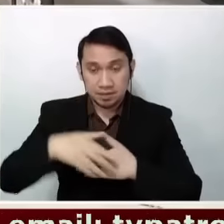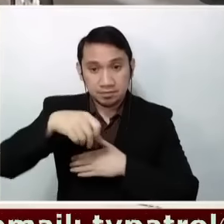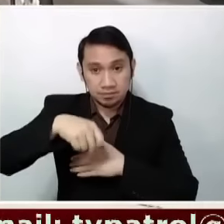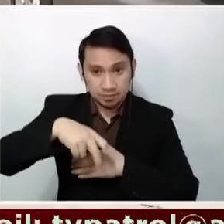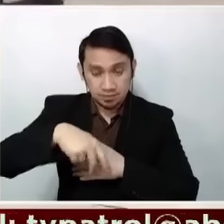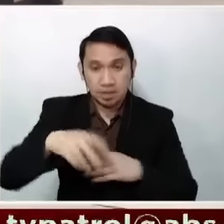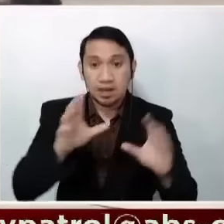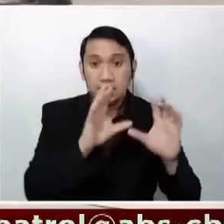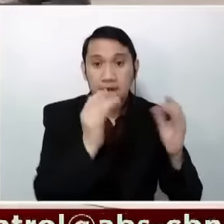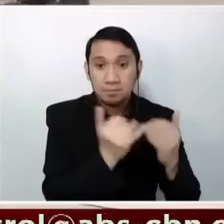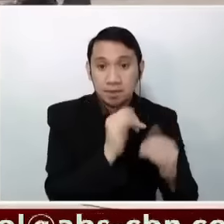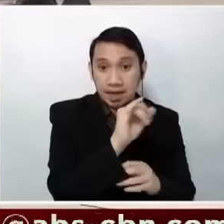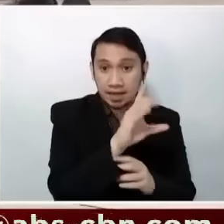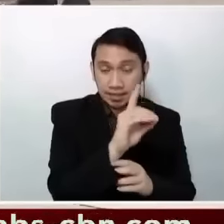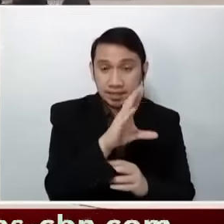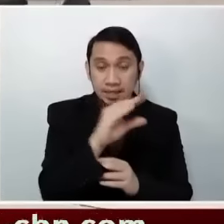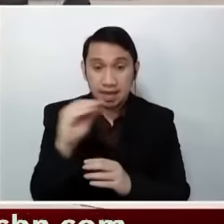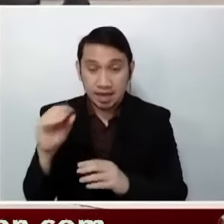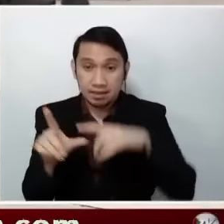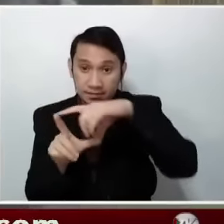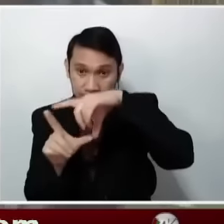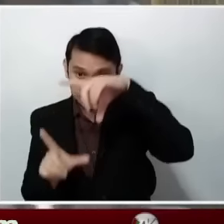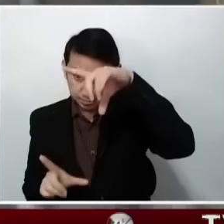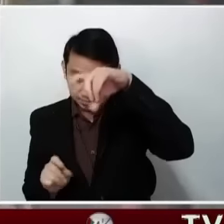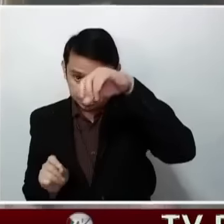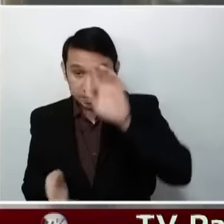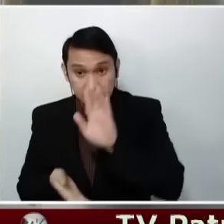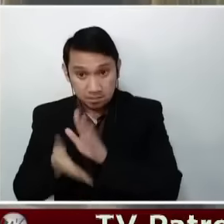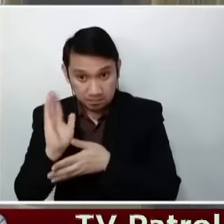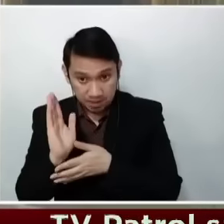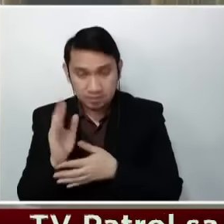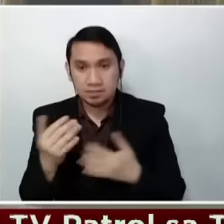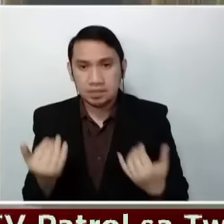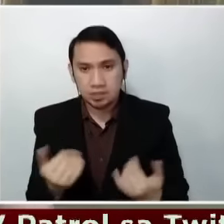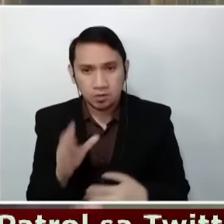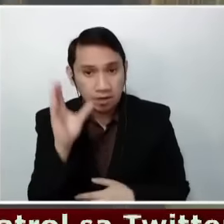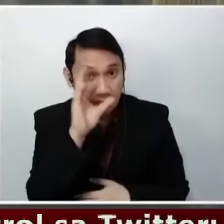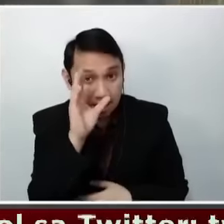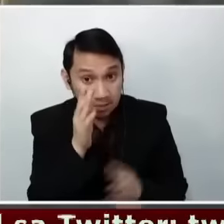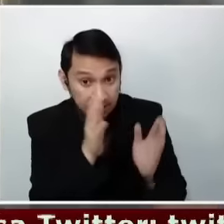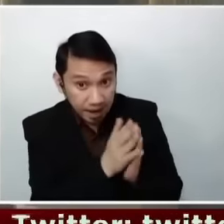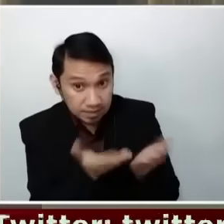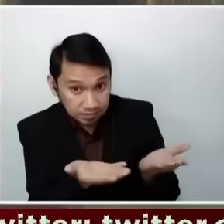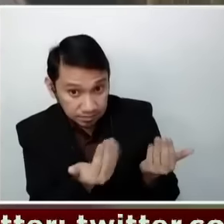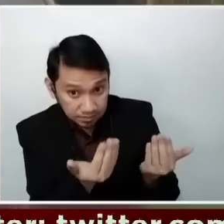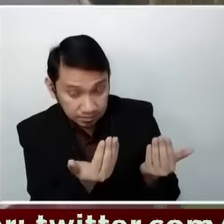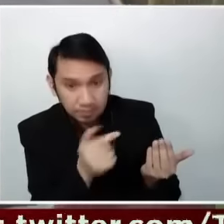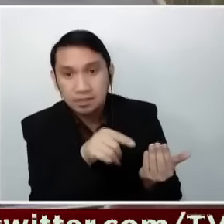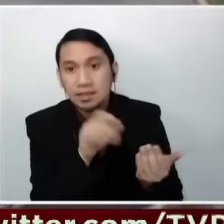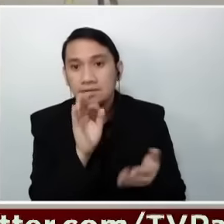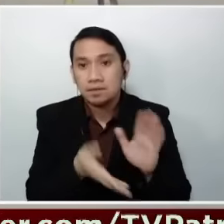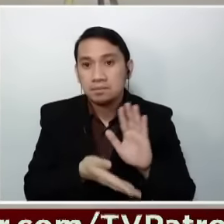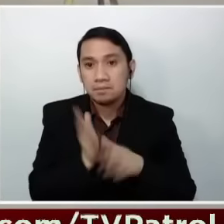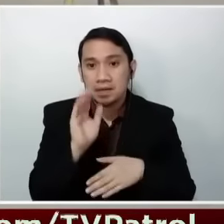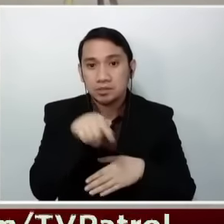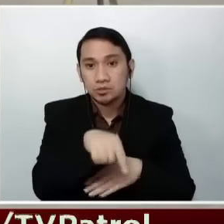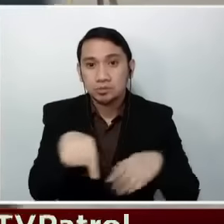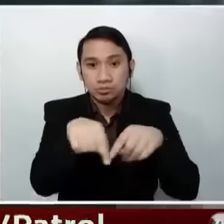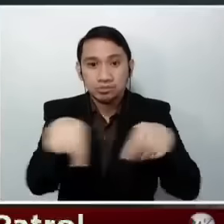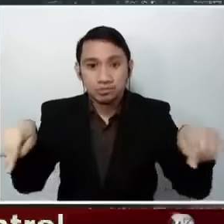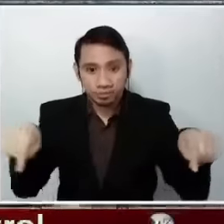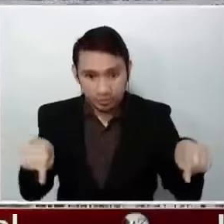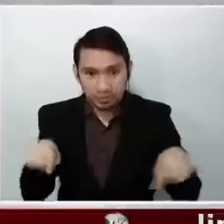pass, yan ang essential ngayon. Hahanapin yan sa'yo sa mga checkpoint sakaling tatawid ka ng borders ng mga